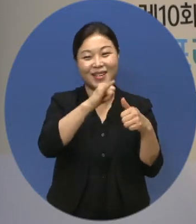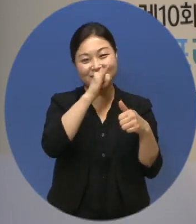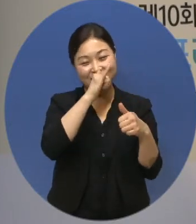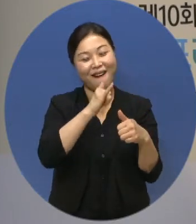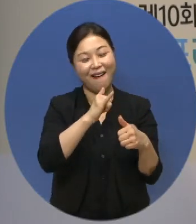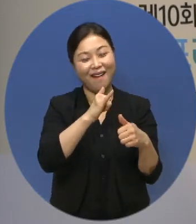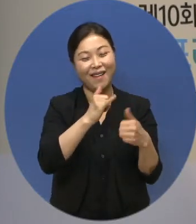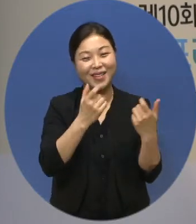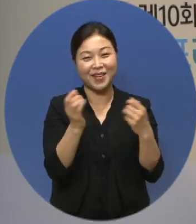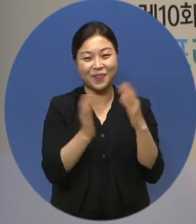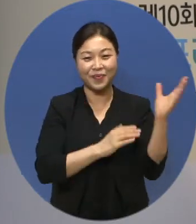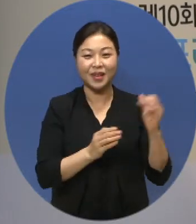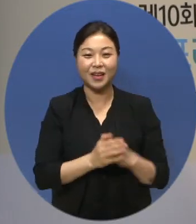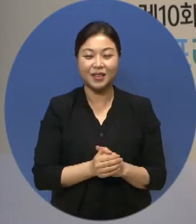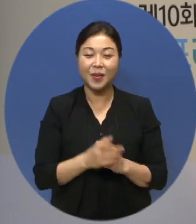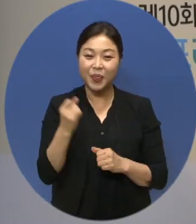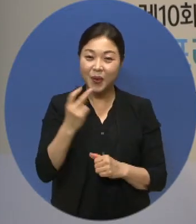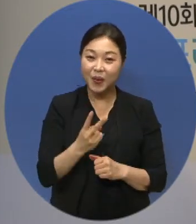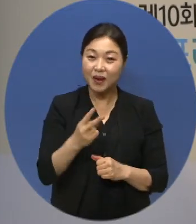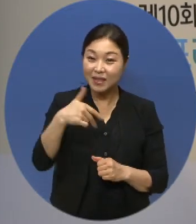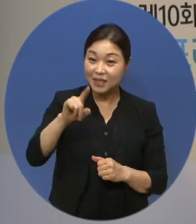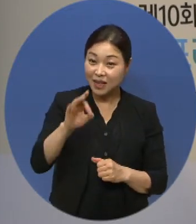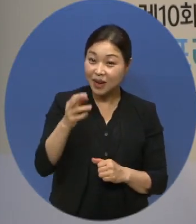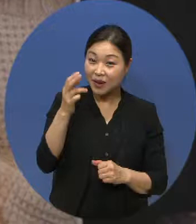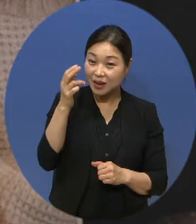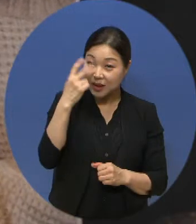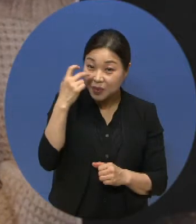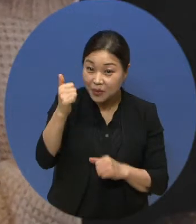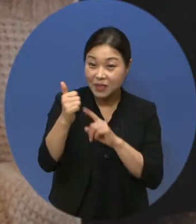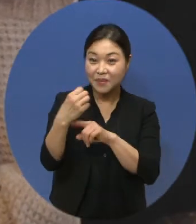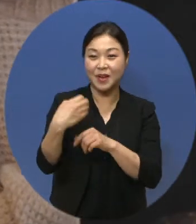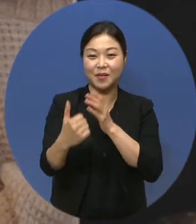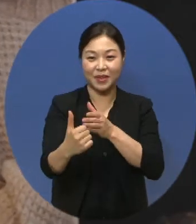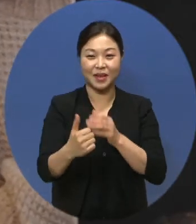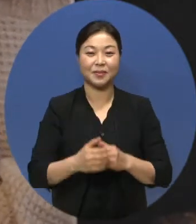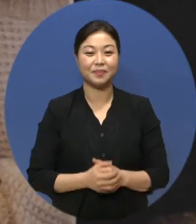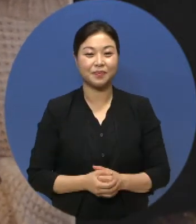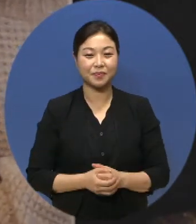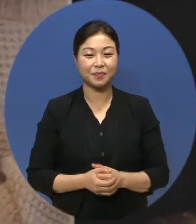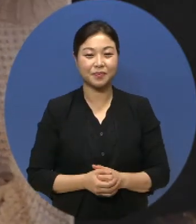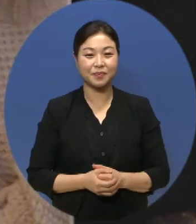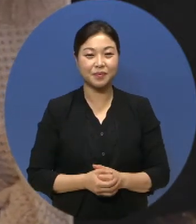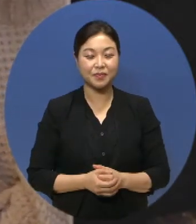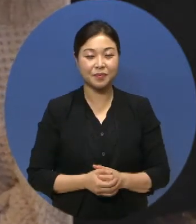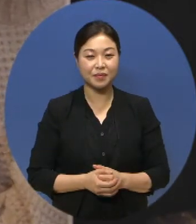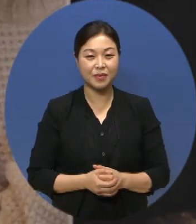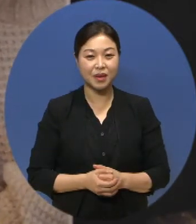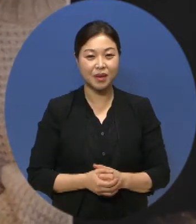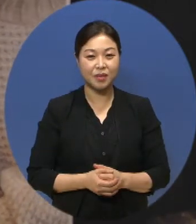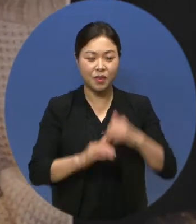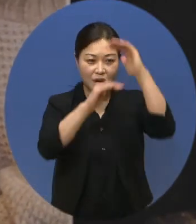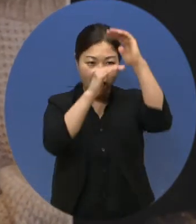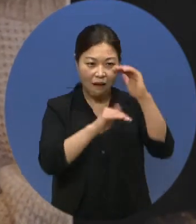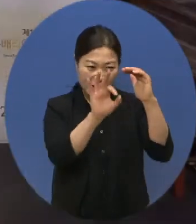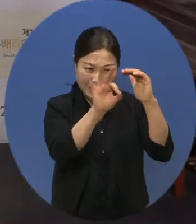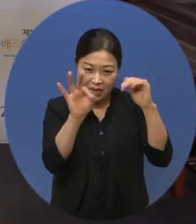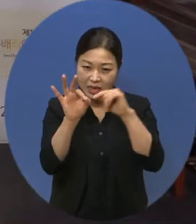이 공명선거에서 인상 깊게 본 장면 있으세요? 그러니까 뭐 특정한